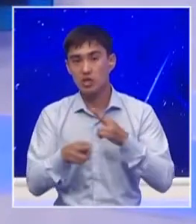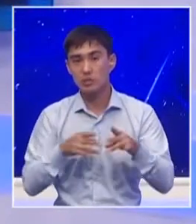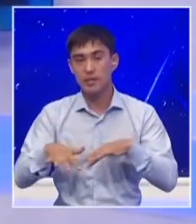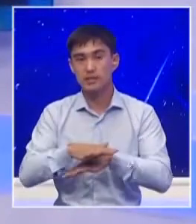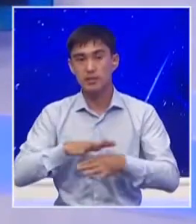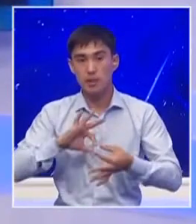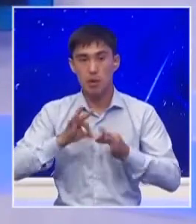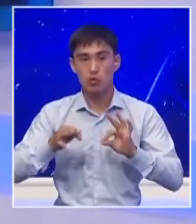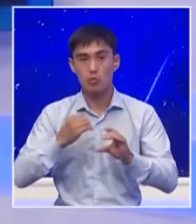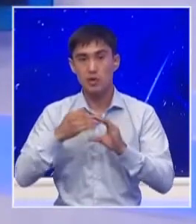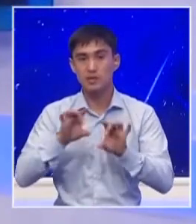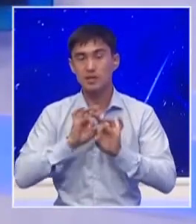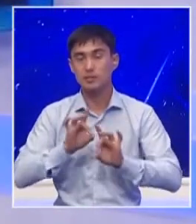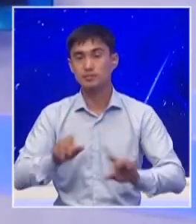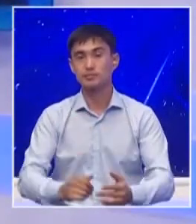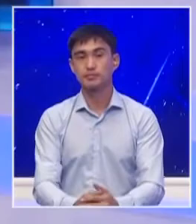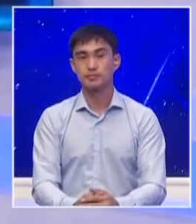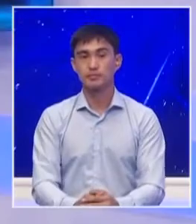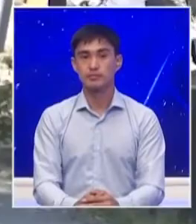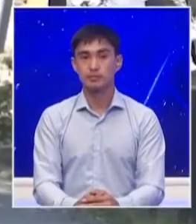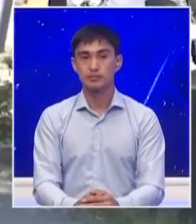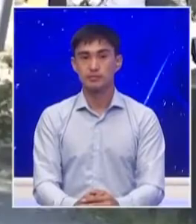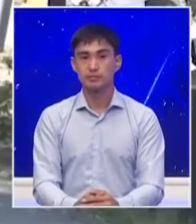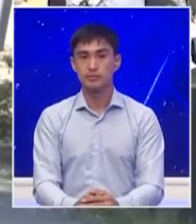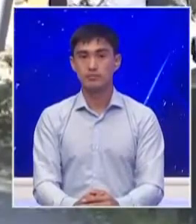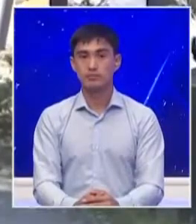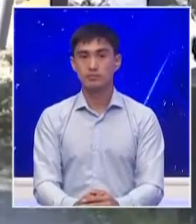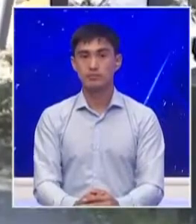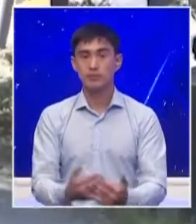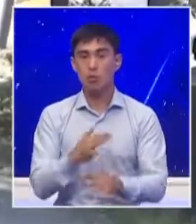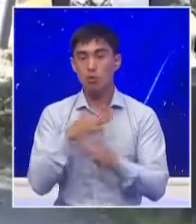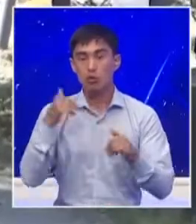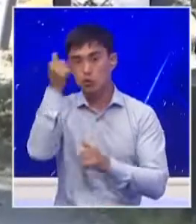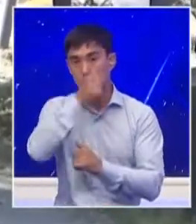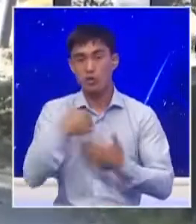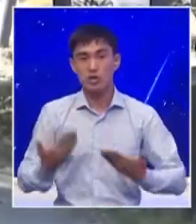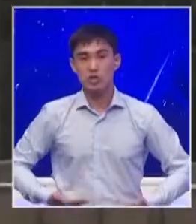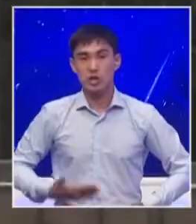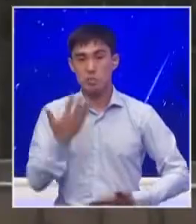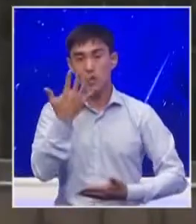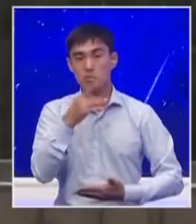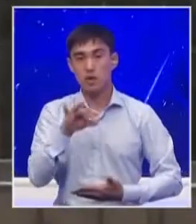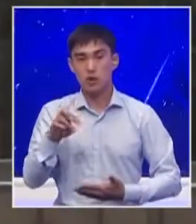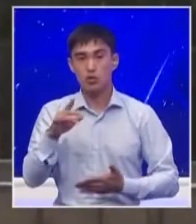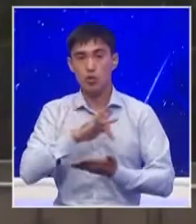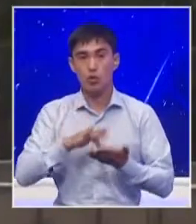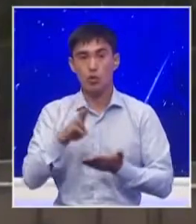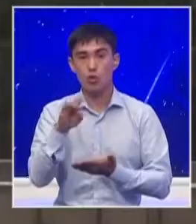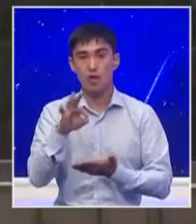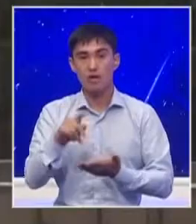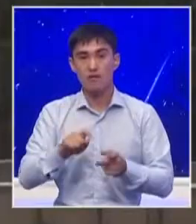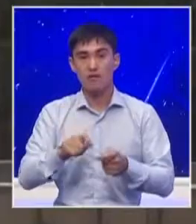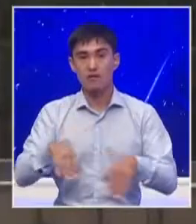подробнее материале нашего корреспондента вот уже больше года жители пятого микрорайона в городе кунаев не